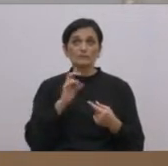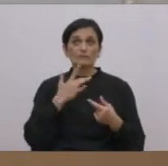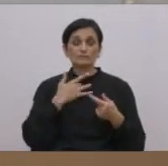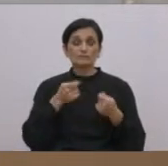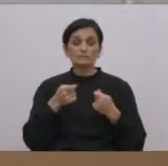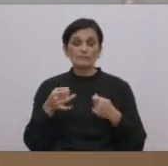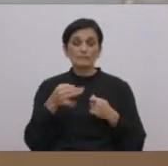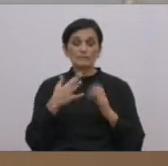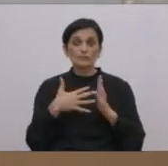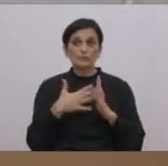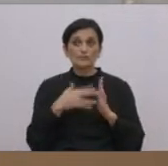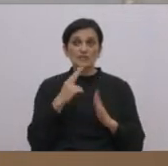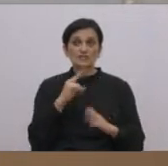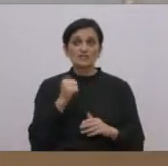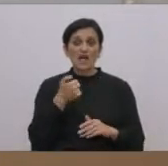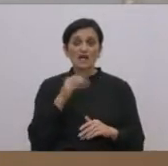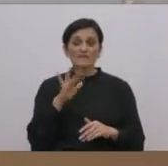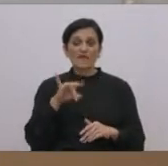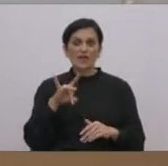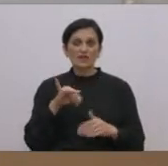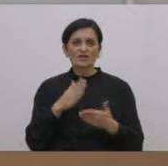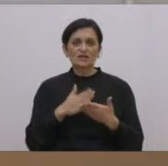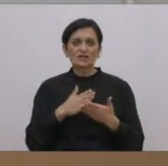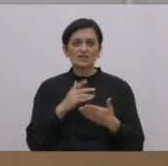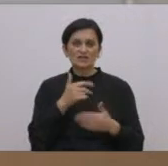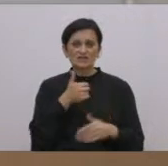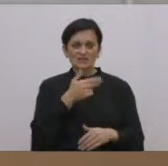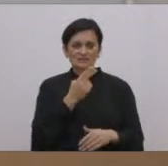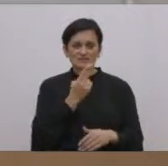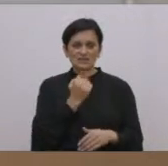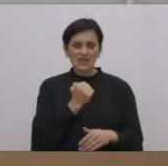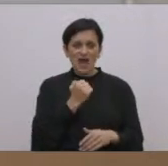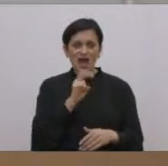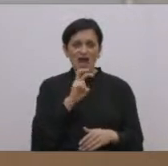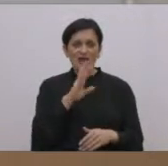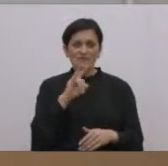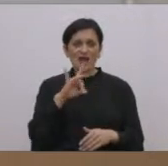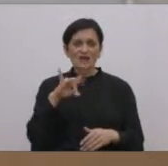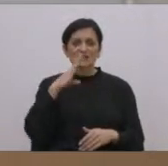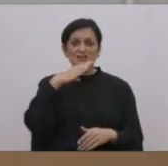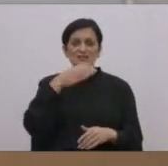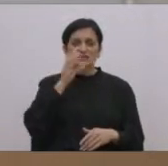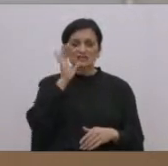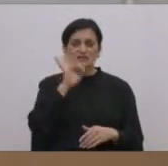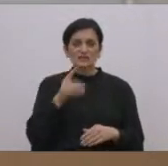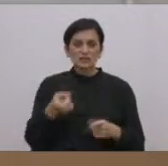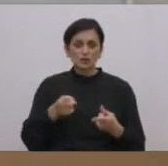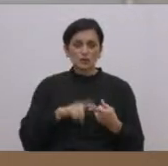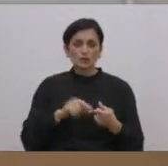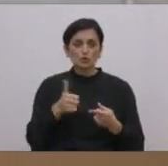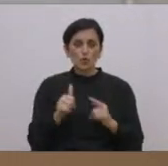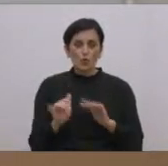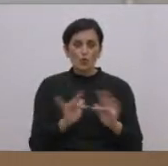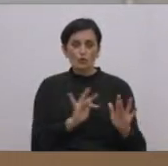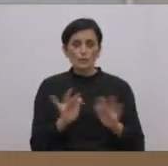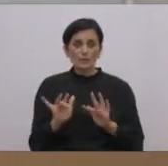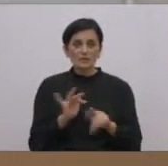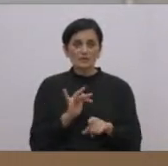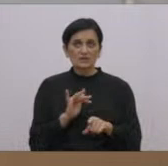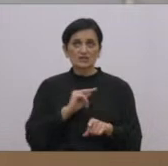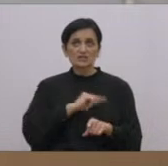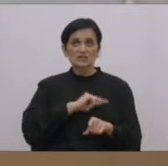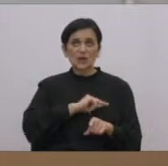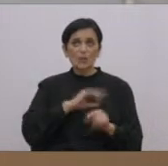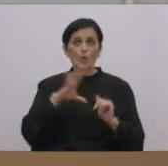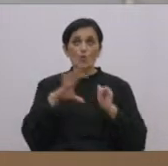მუნიციპალიტეტში სოფელ წაღვერში არსებული სასმელი წყლის შესახებ მინდა გთხოვოთ ასევე ინფორმაცია თუ როგორ მიმდინარეობს